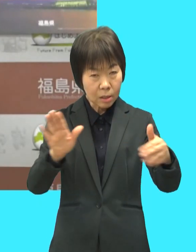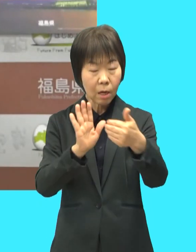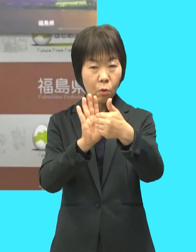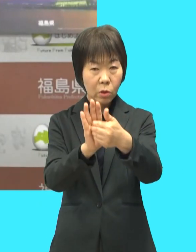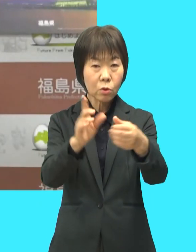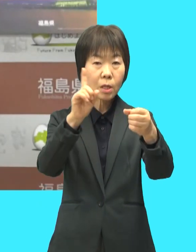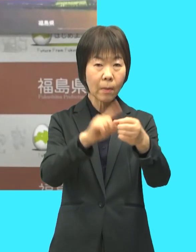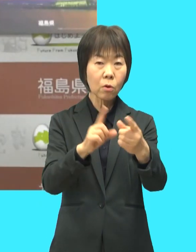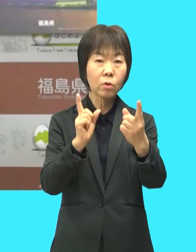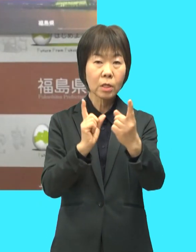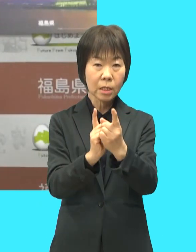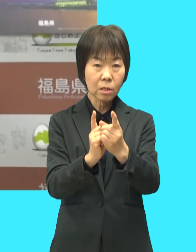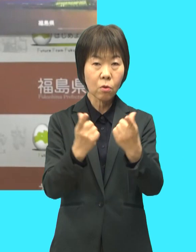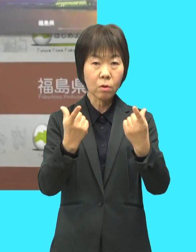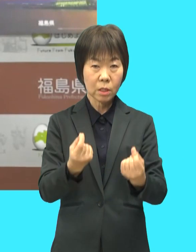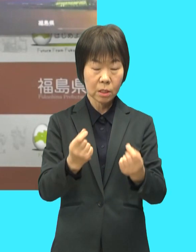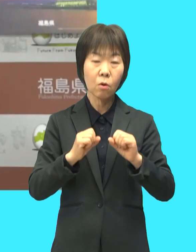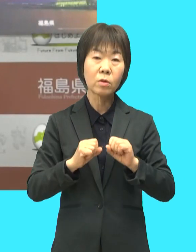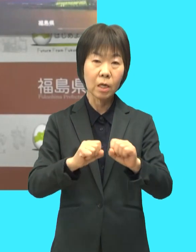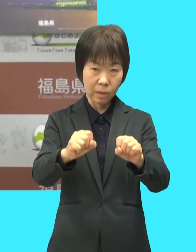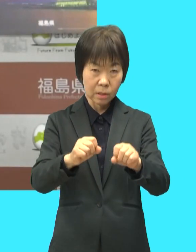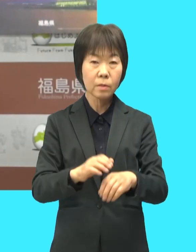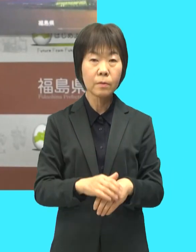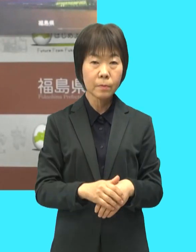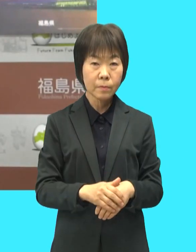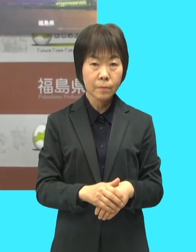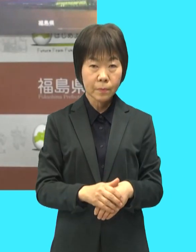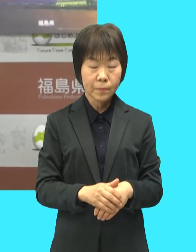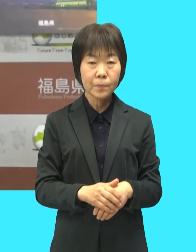ための対策をしっかりと行ってまいります。